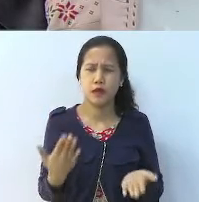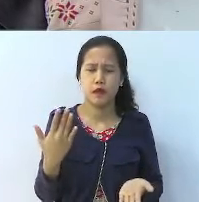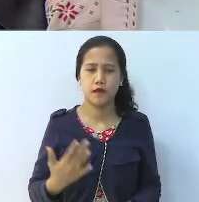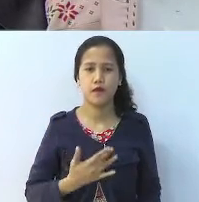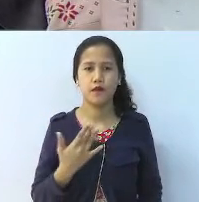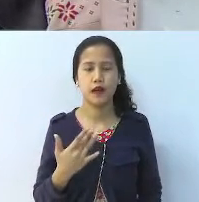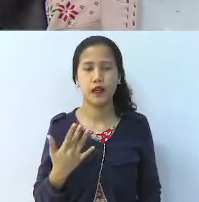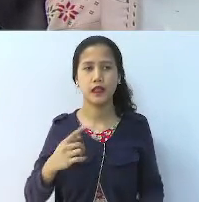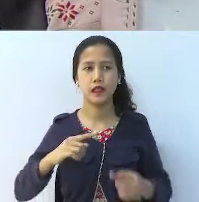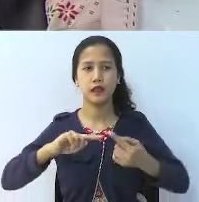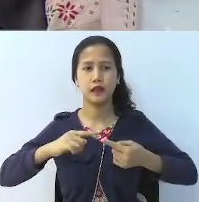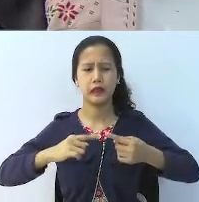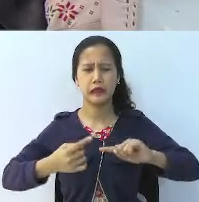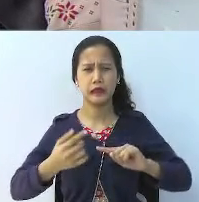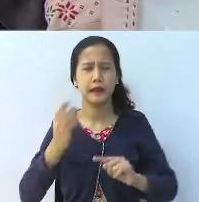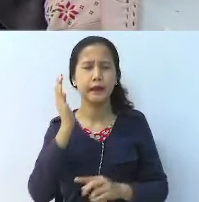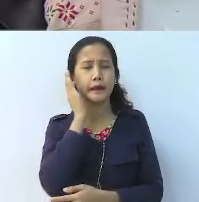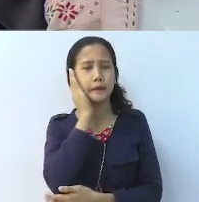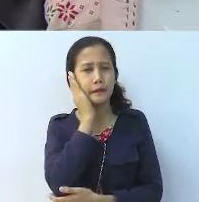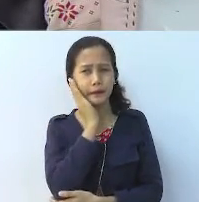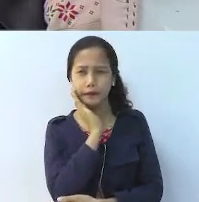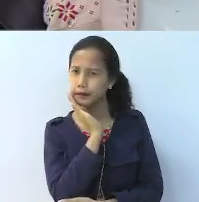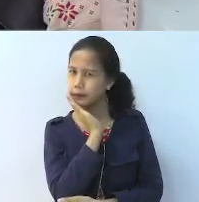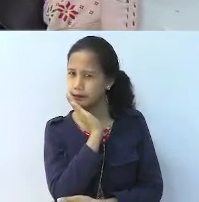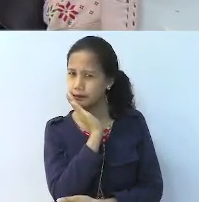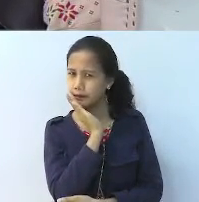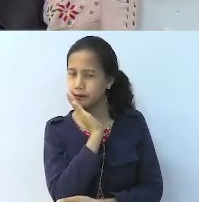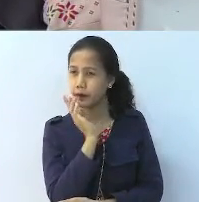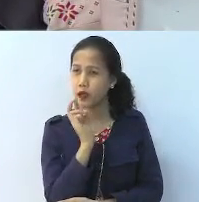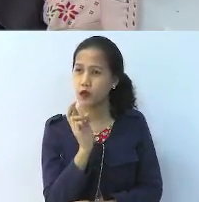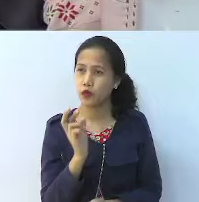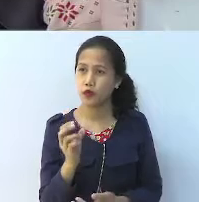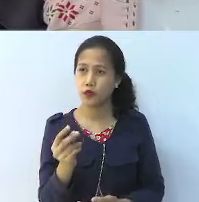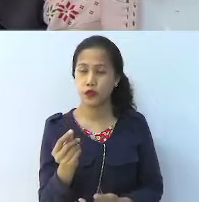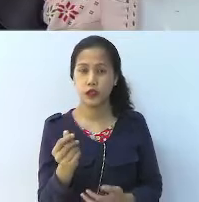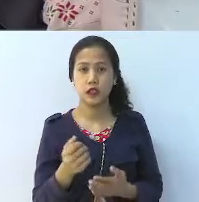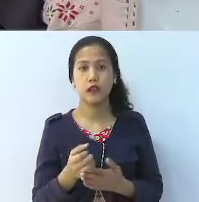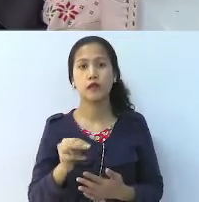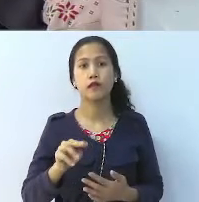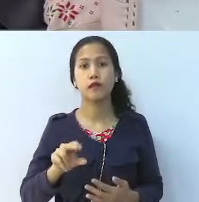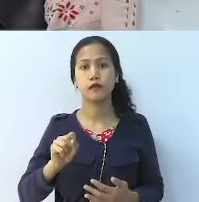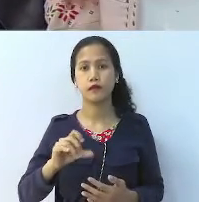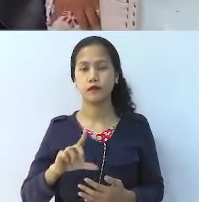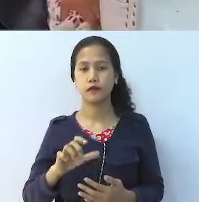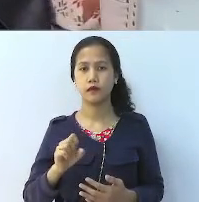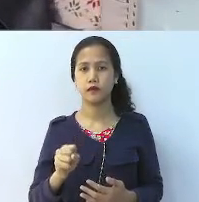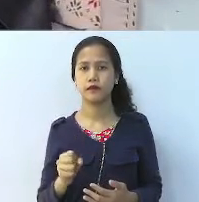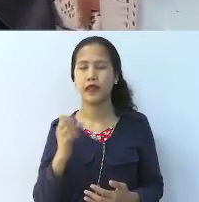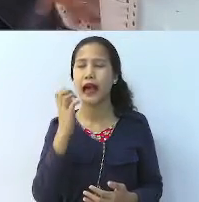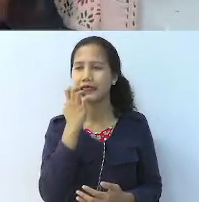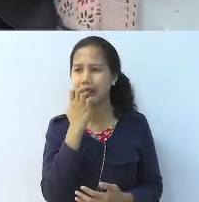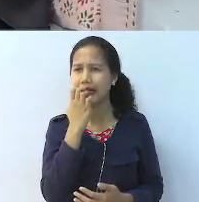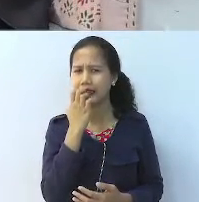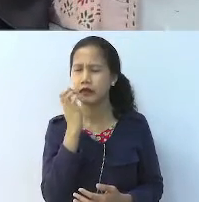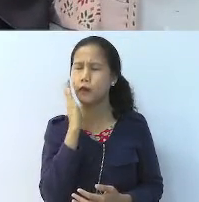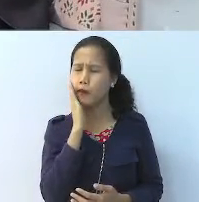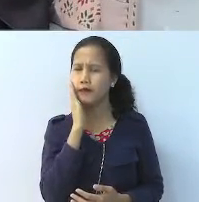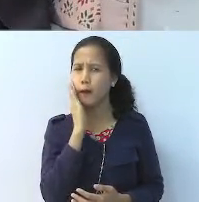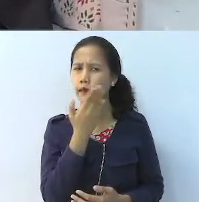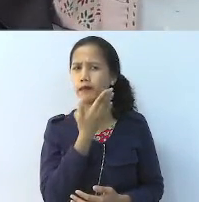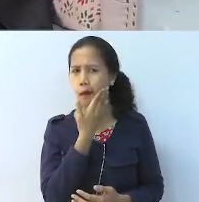Aganda nung tinalakay ni Ma'am Leslie, kasi talagang malaking tulong yan. May mga